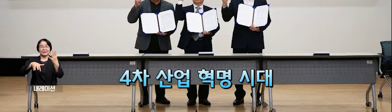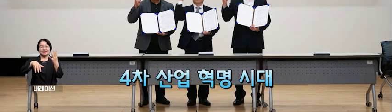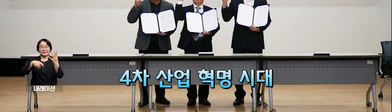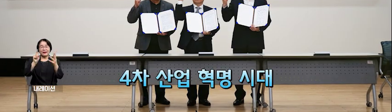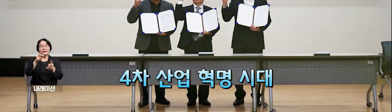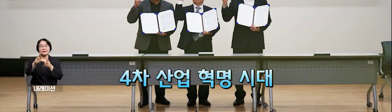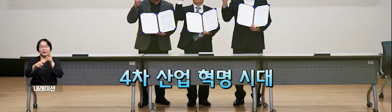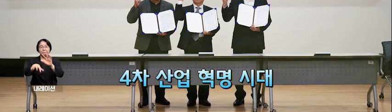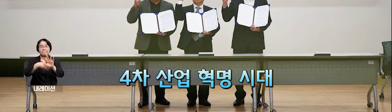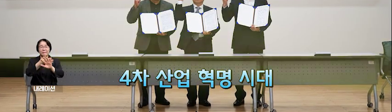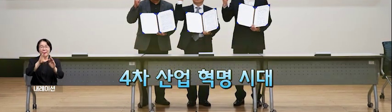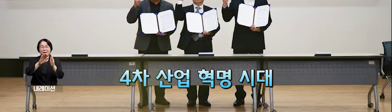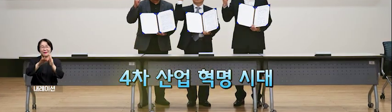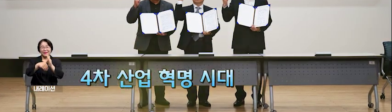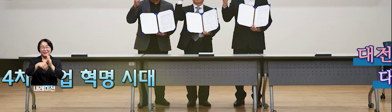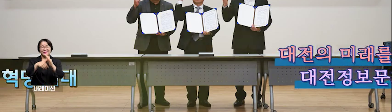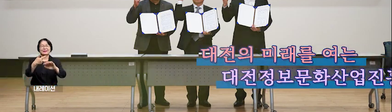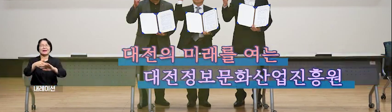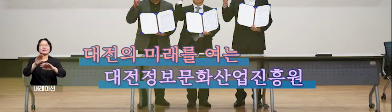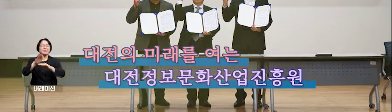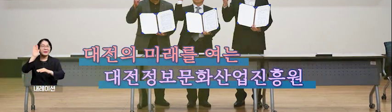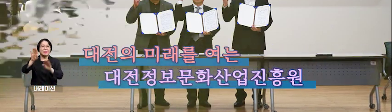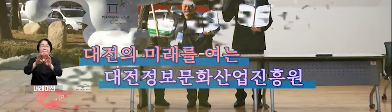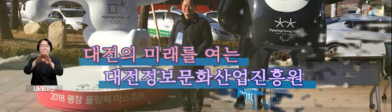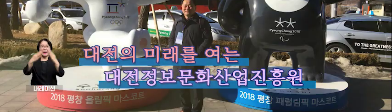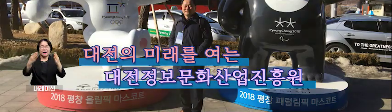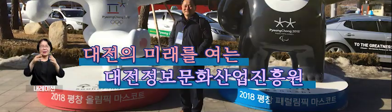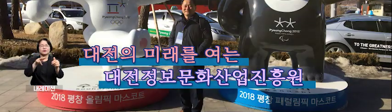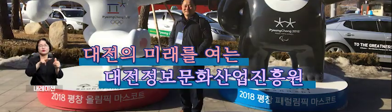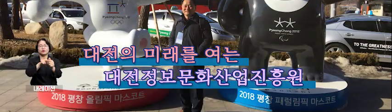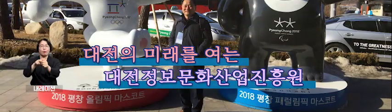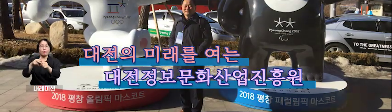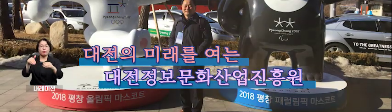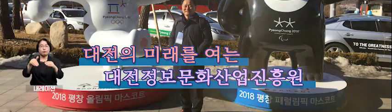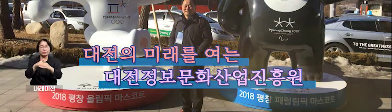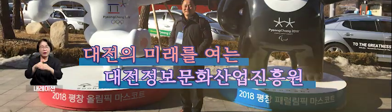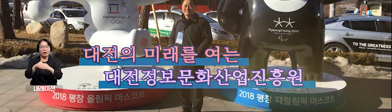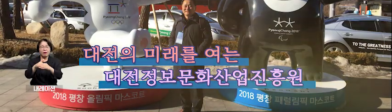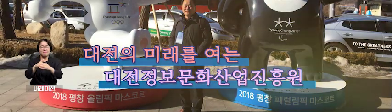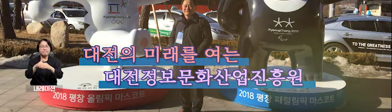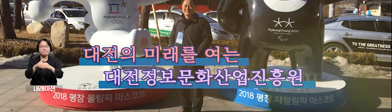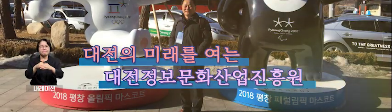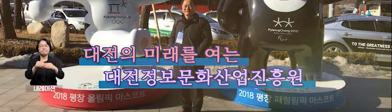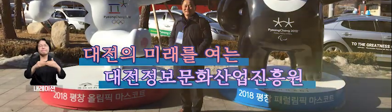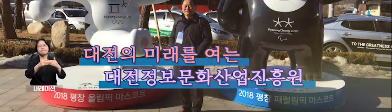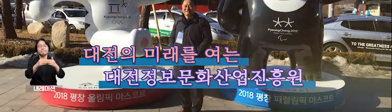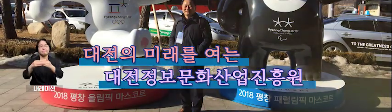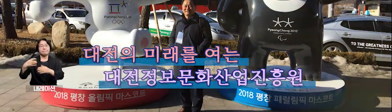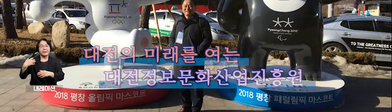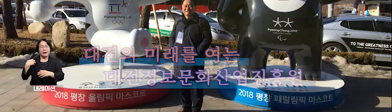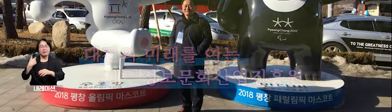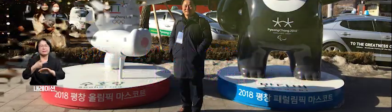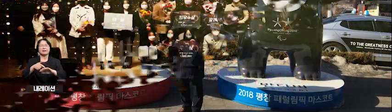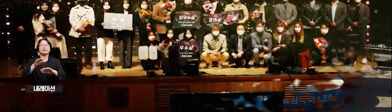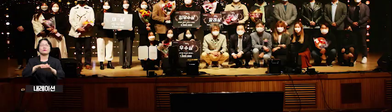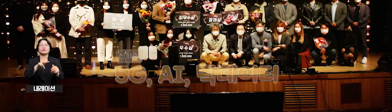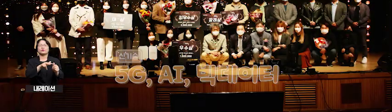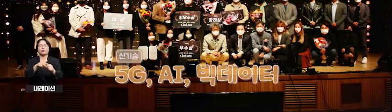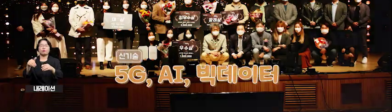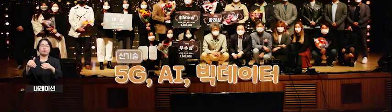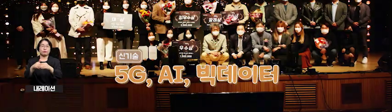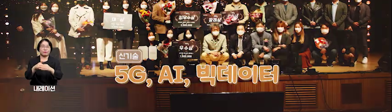4 차 산업혁명 시대 대전의 미래를 여는 정부 문화 산업 선도 기관 대전 정보 문화 산업 진흥원